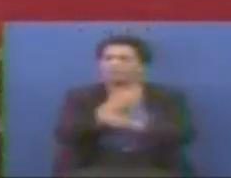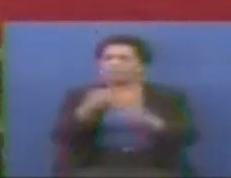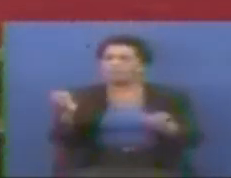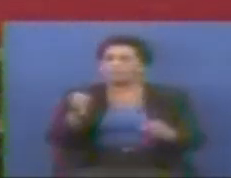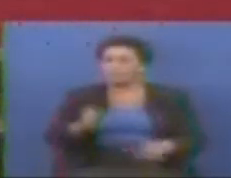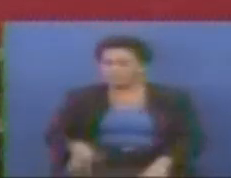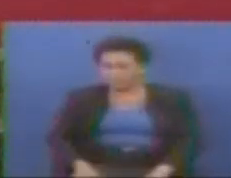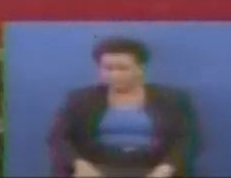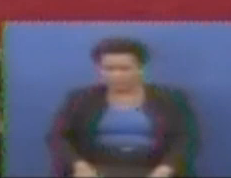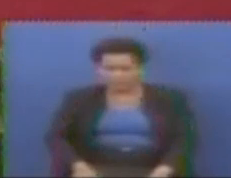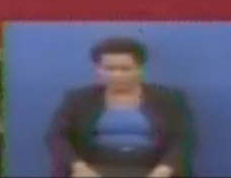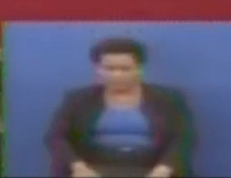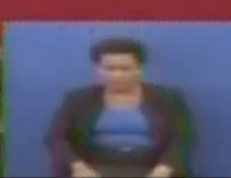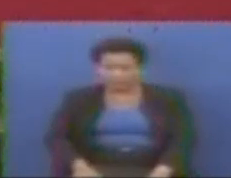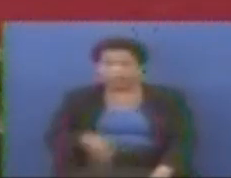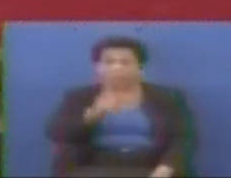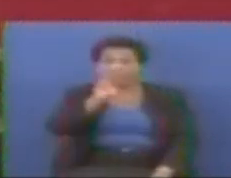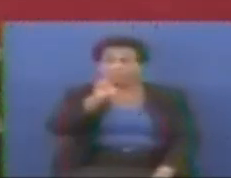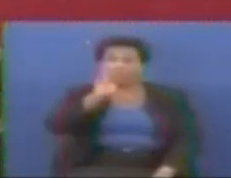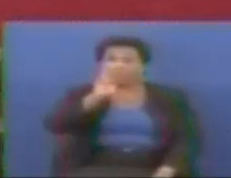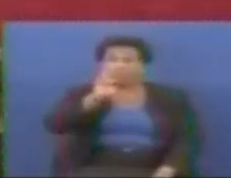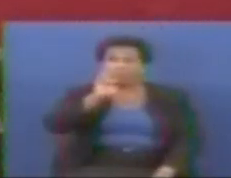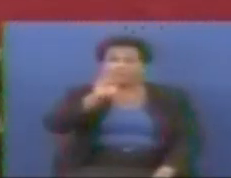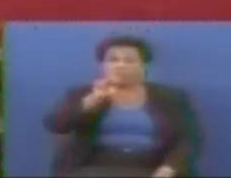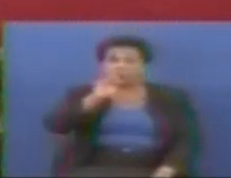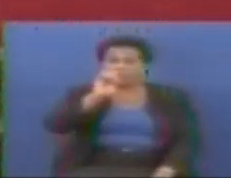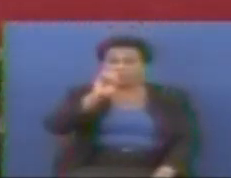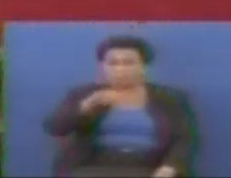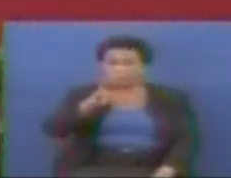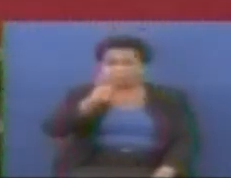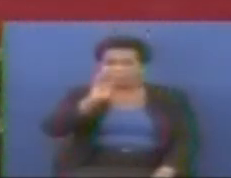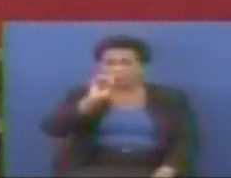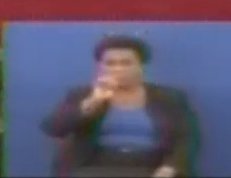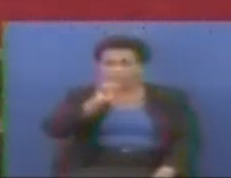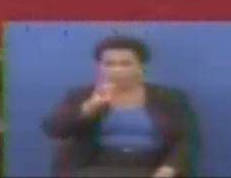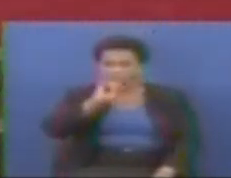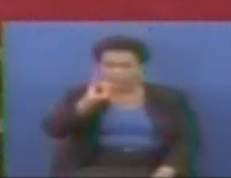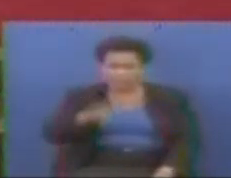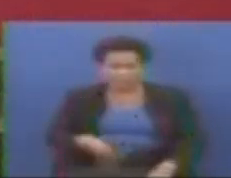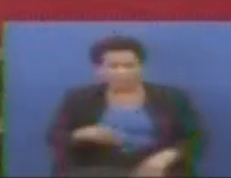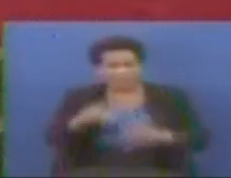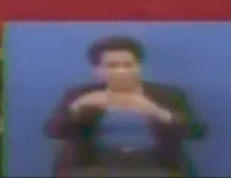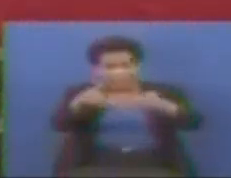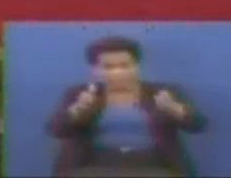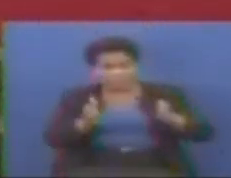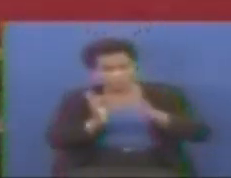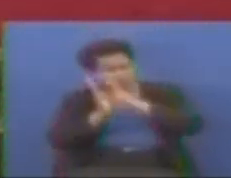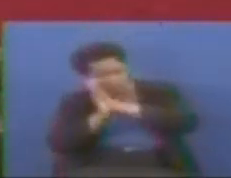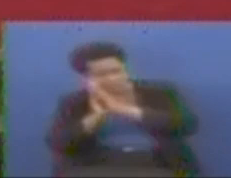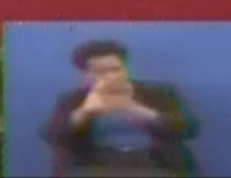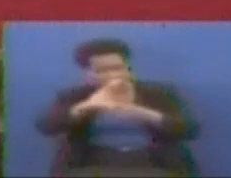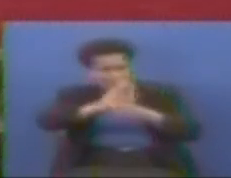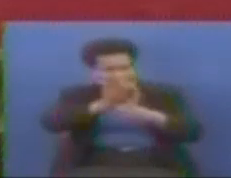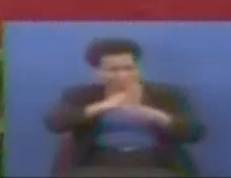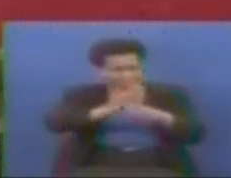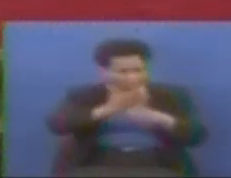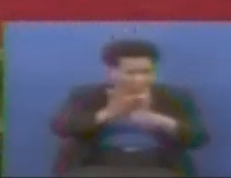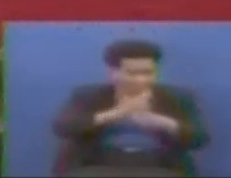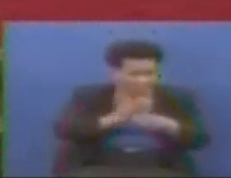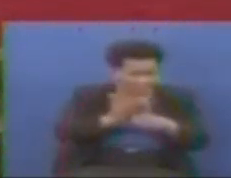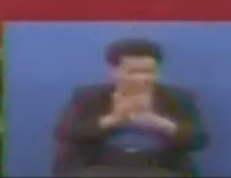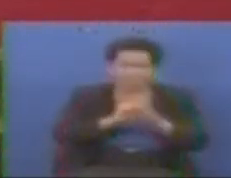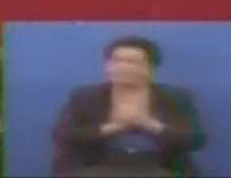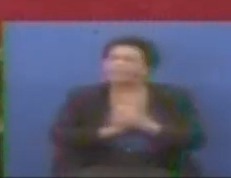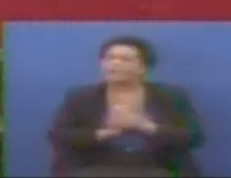swali letu la mwisho, Mheshimiwa Margaret Simwanza Sita, mbunge wa Urambo. Katika wilaya ya